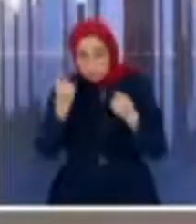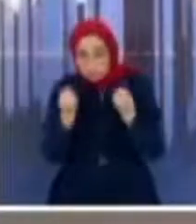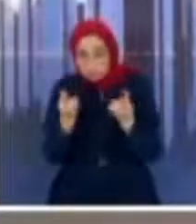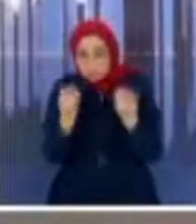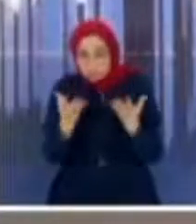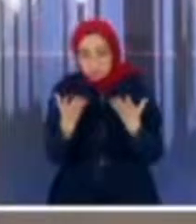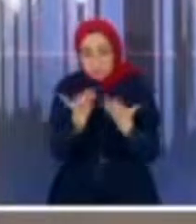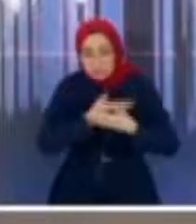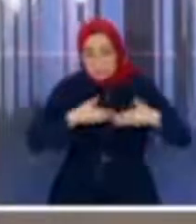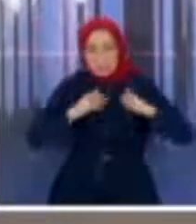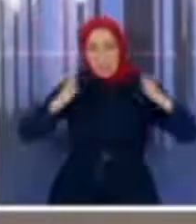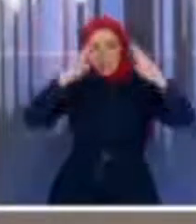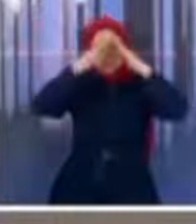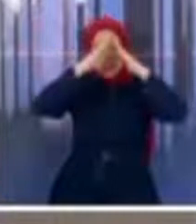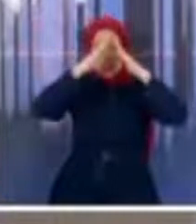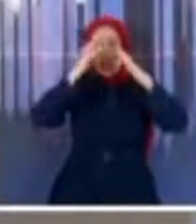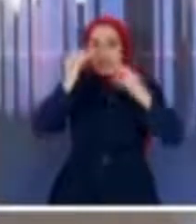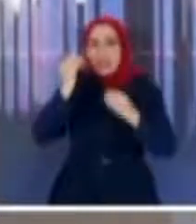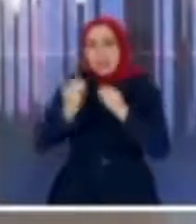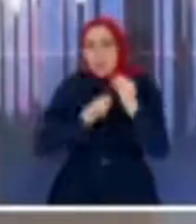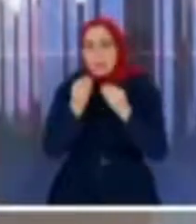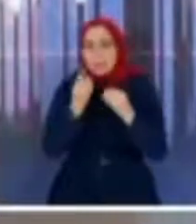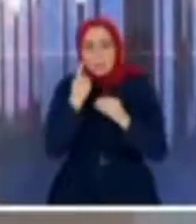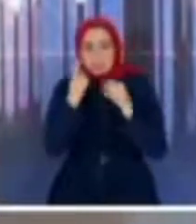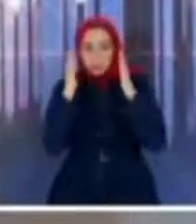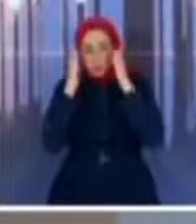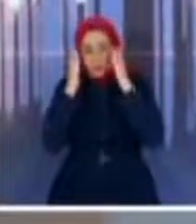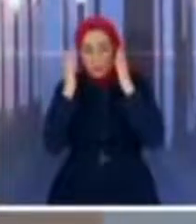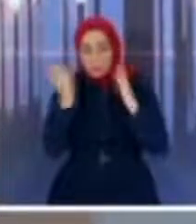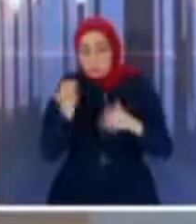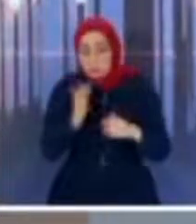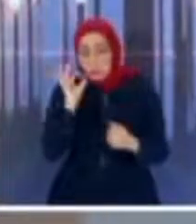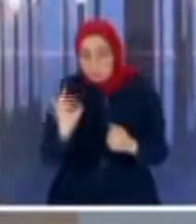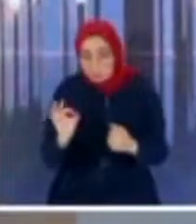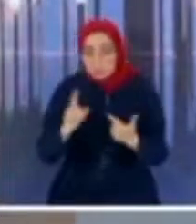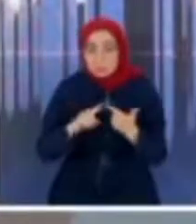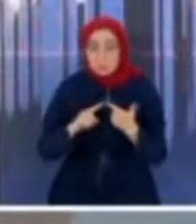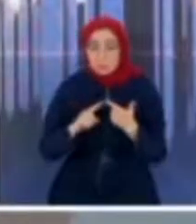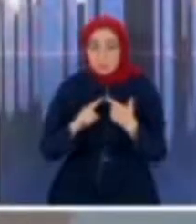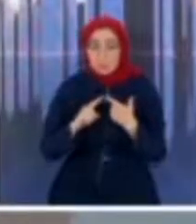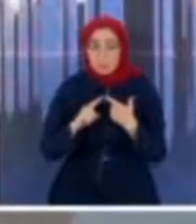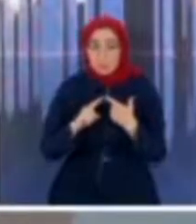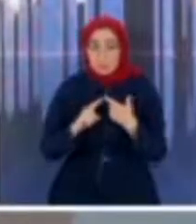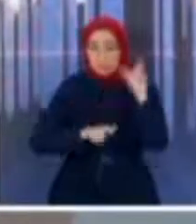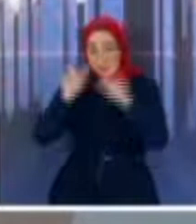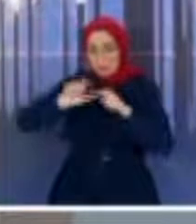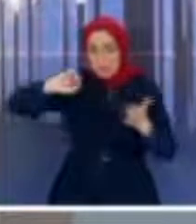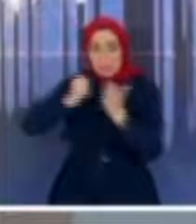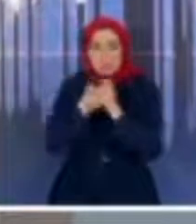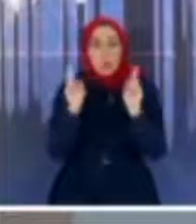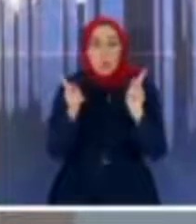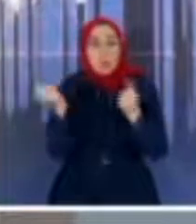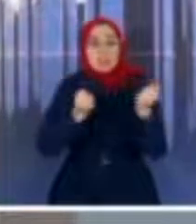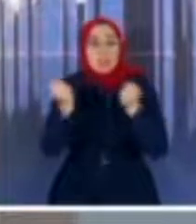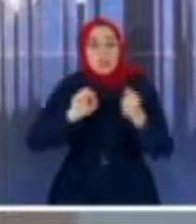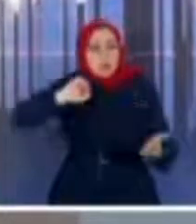الطبيعة والتضاريس، يعني انه الحاجه اللي احنا البزوا ايدونتيفي الحاجه هي الحوادث الطرقات هكا، ولا